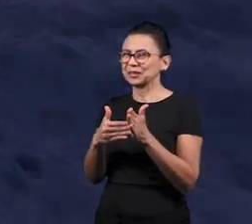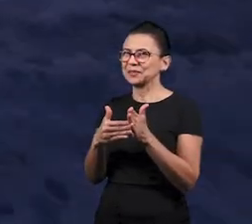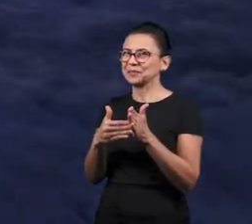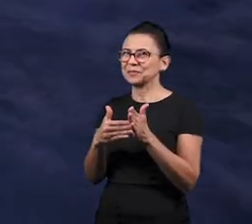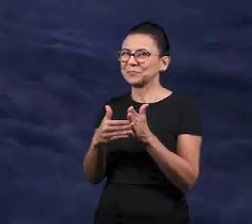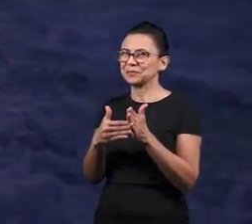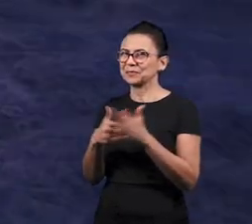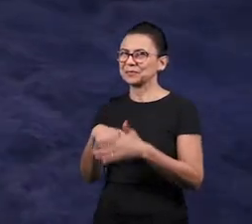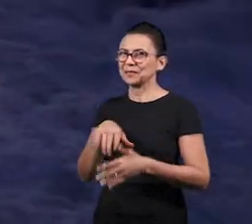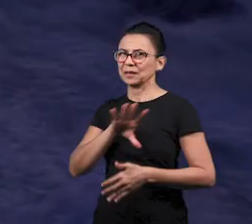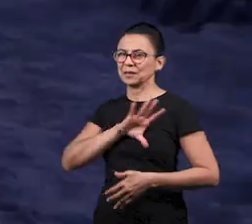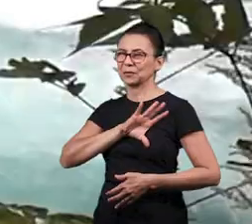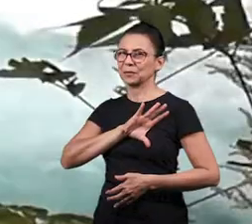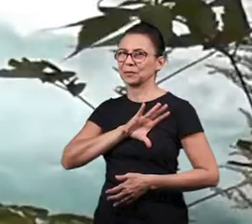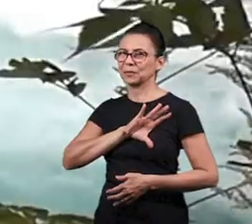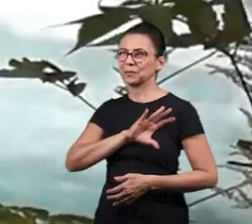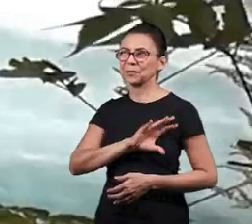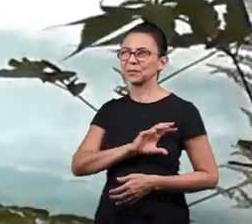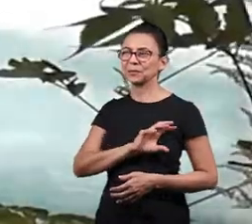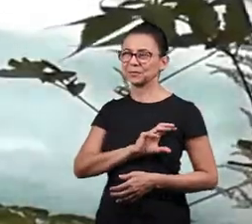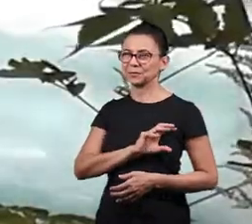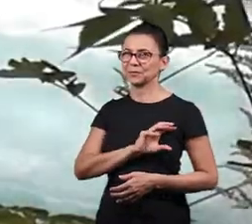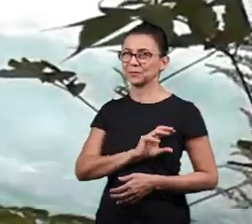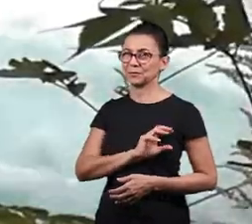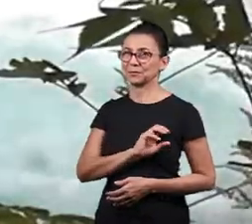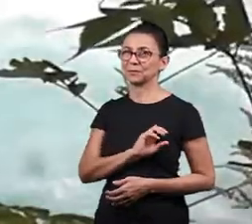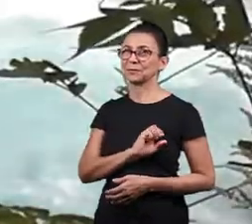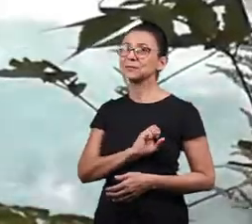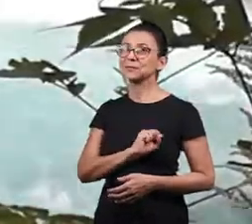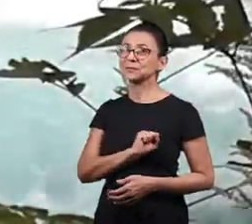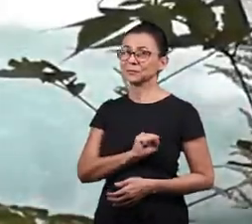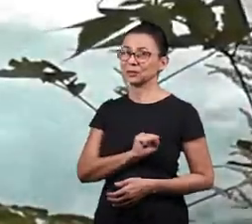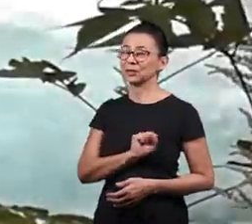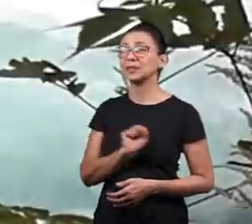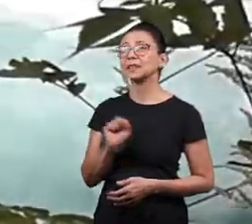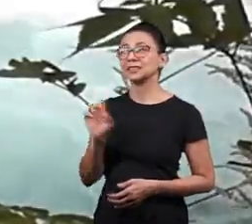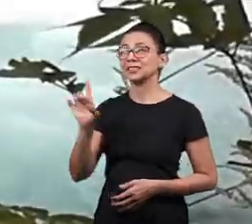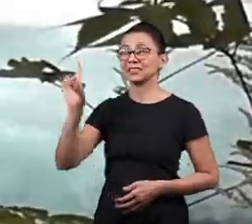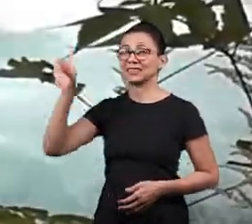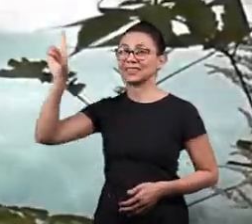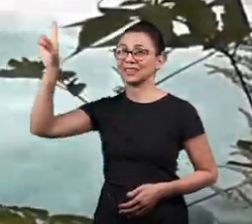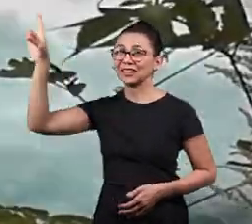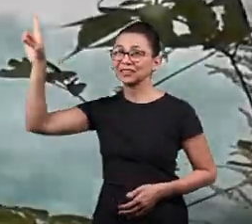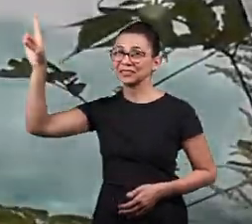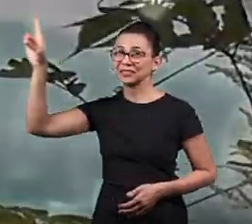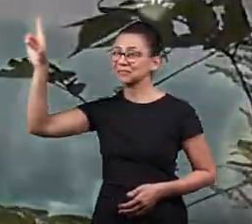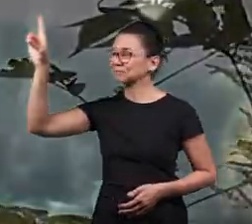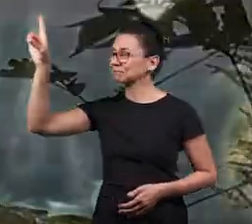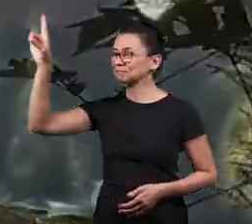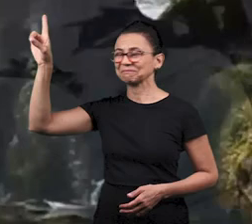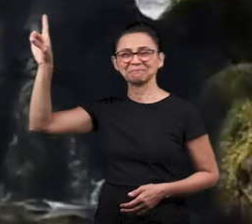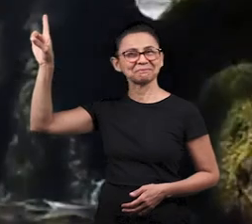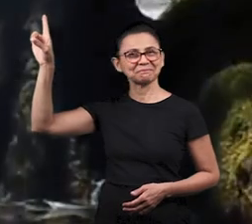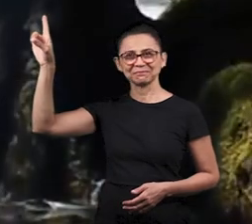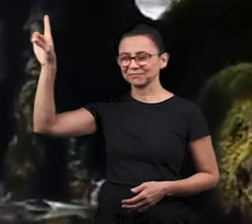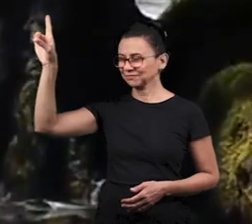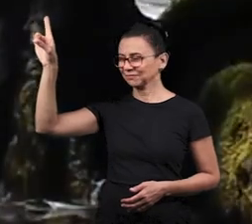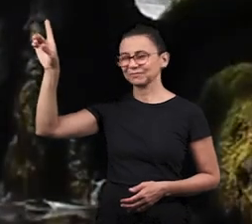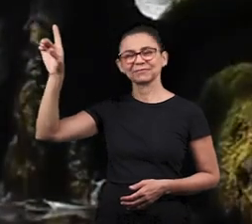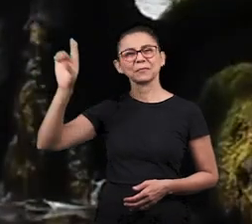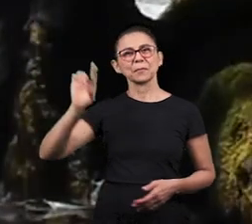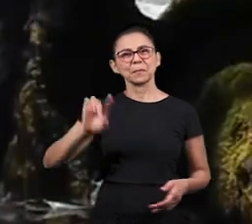apagar. И многие воды не погасят ее, и реки не зальют